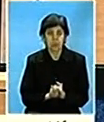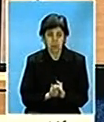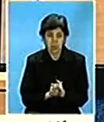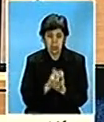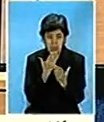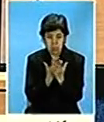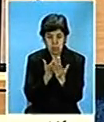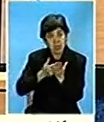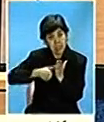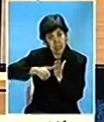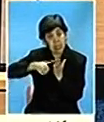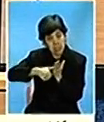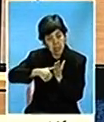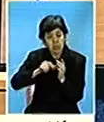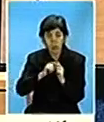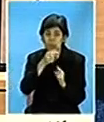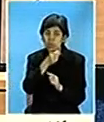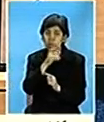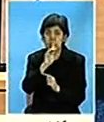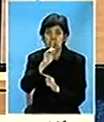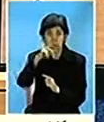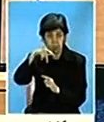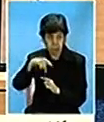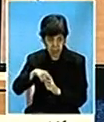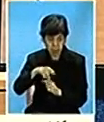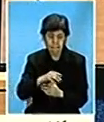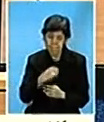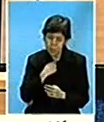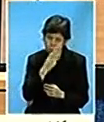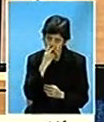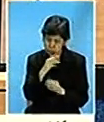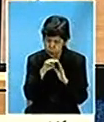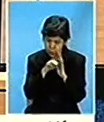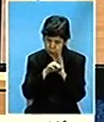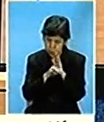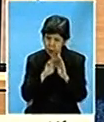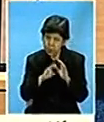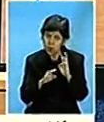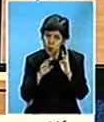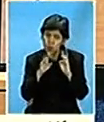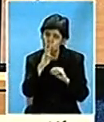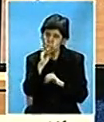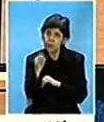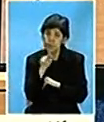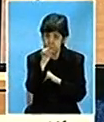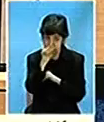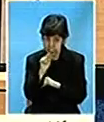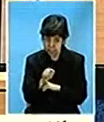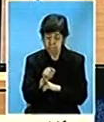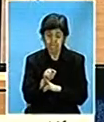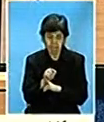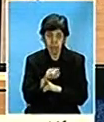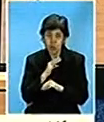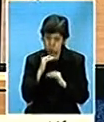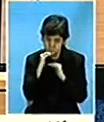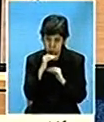หนี้สาธารณะต่อ GDP ก็เช่นเดียวกันจะต้องควบคุมไม่ให้เกินร้อยละ60และประการสำคัญจะ